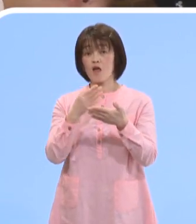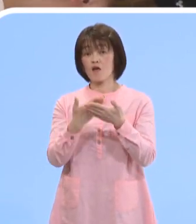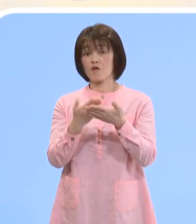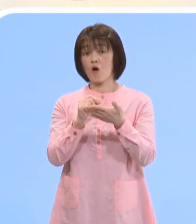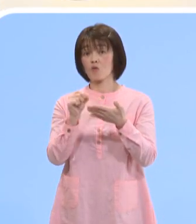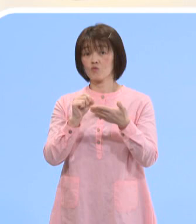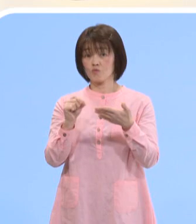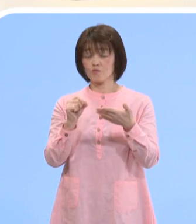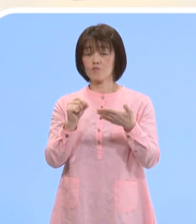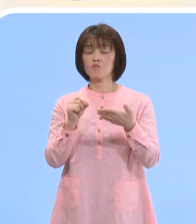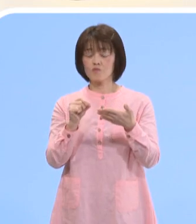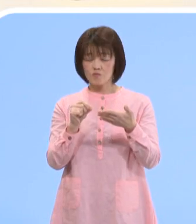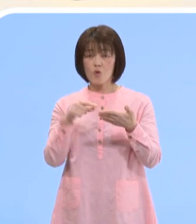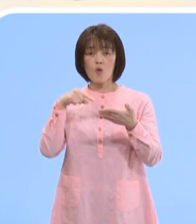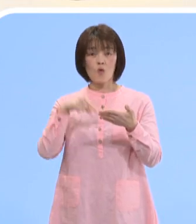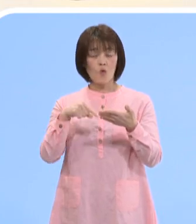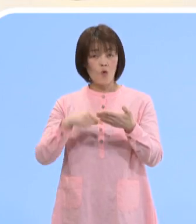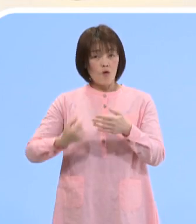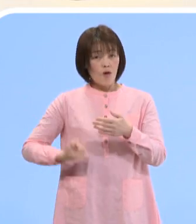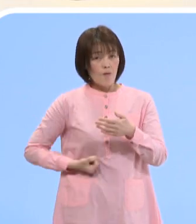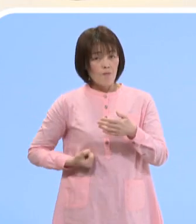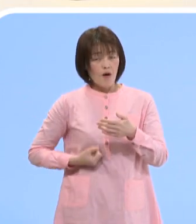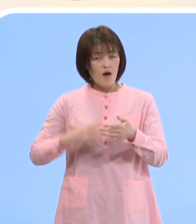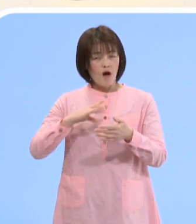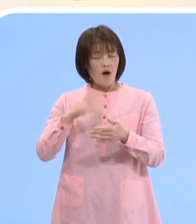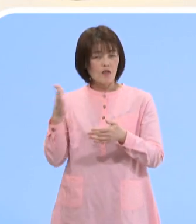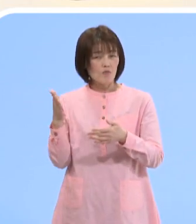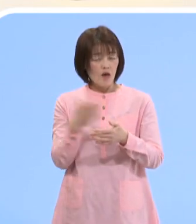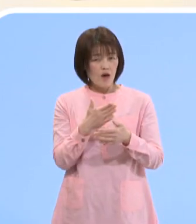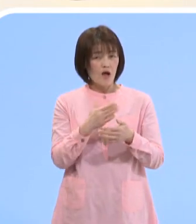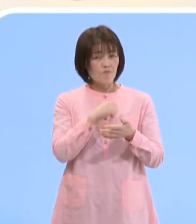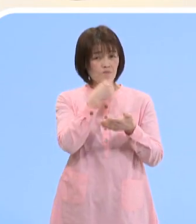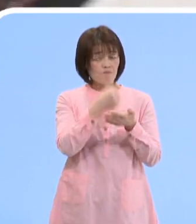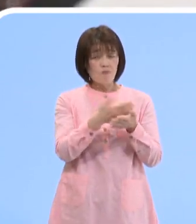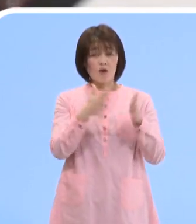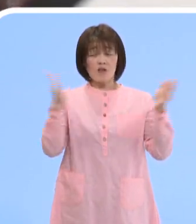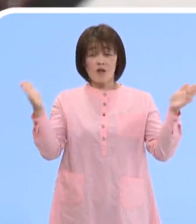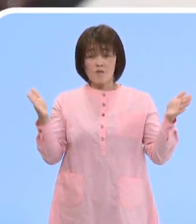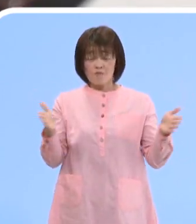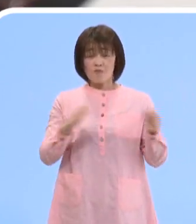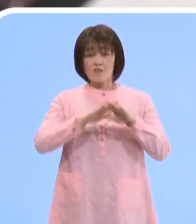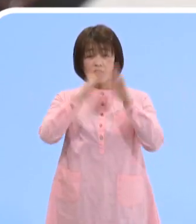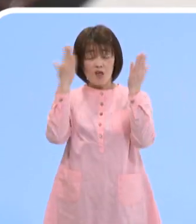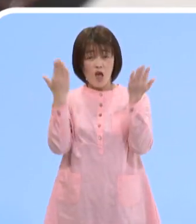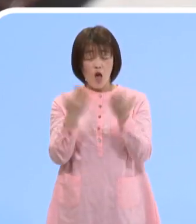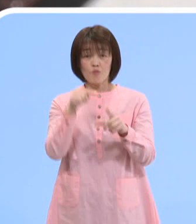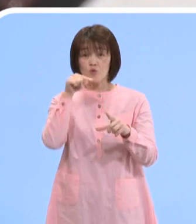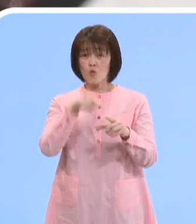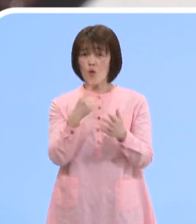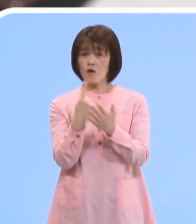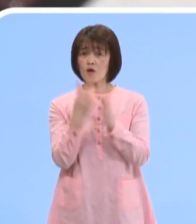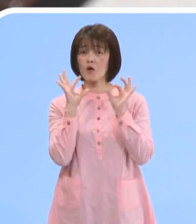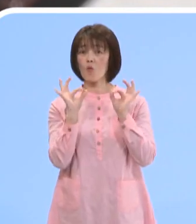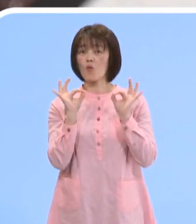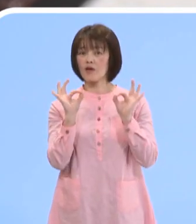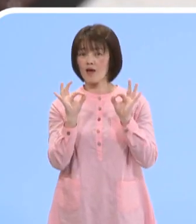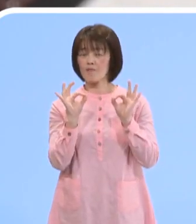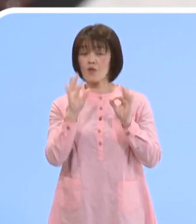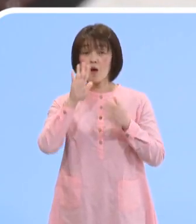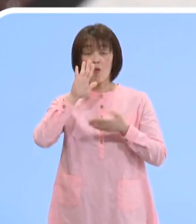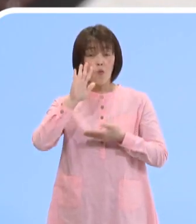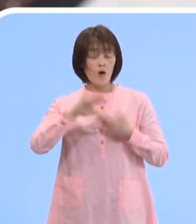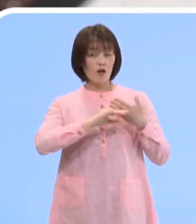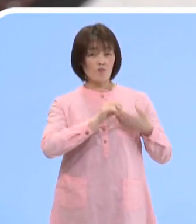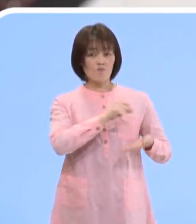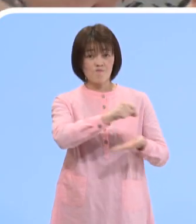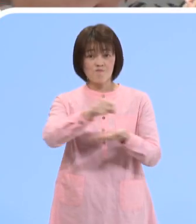。下書きからもう色塗って完成させるまで全部できちゃうんで、他のところに持っていくと